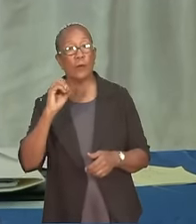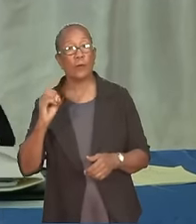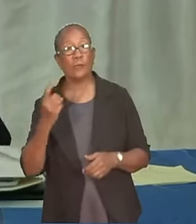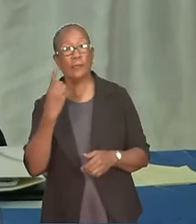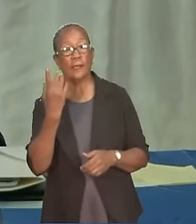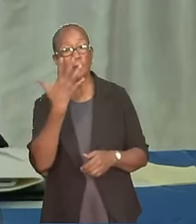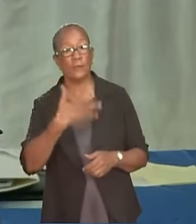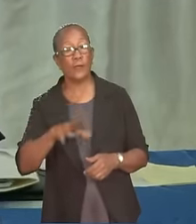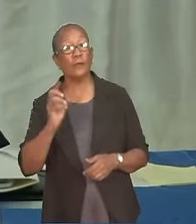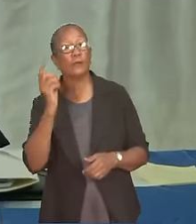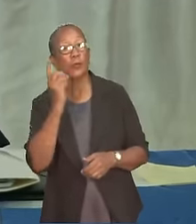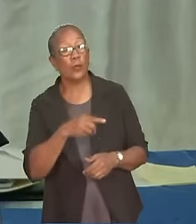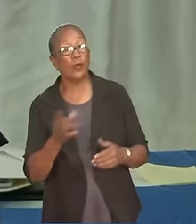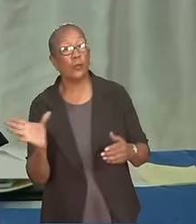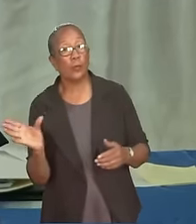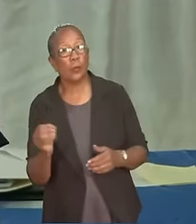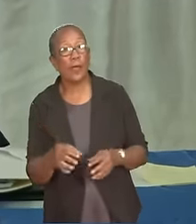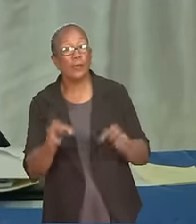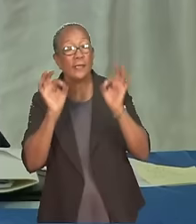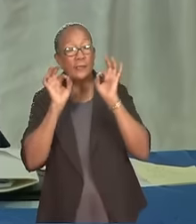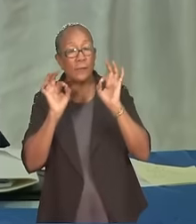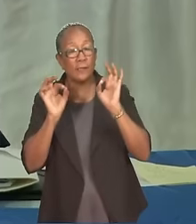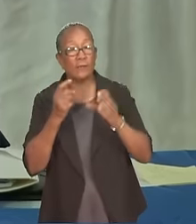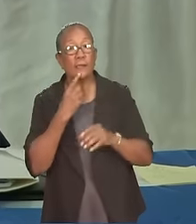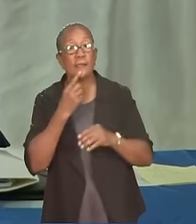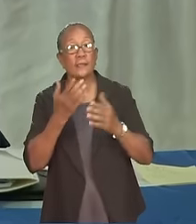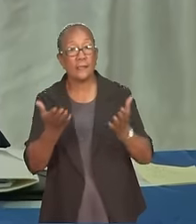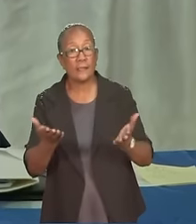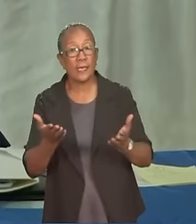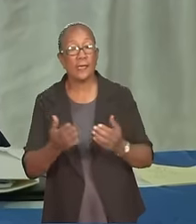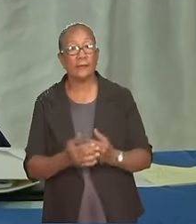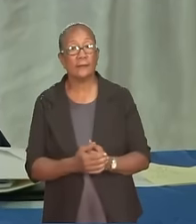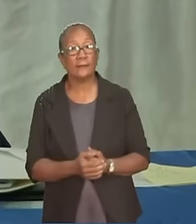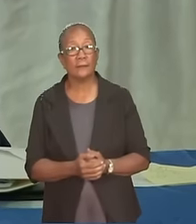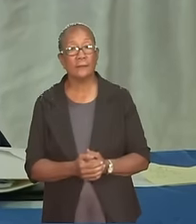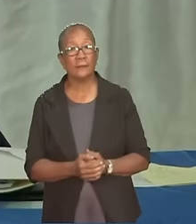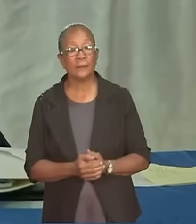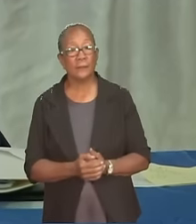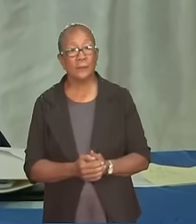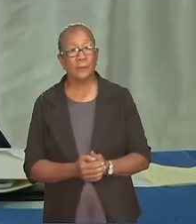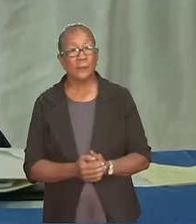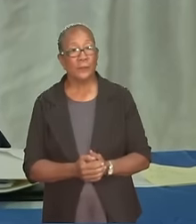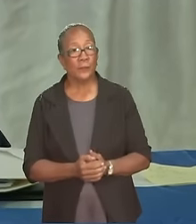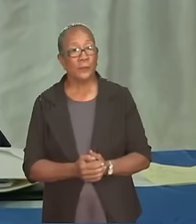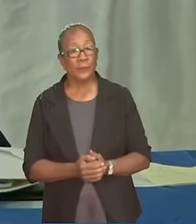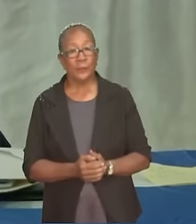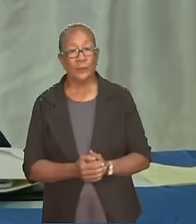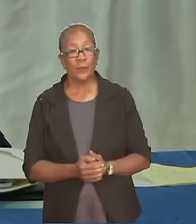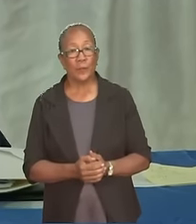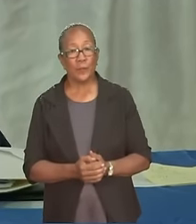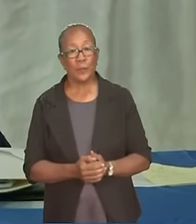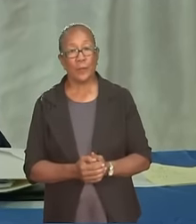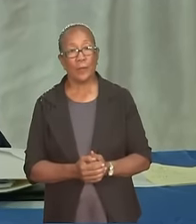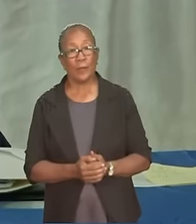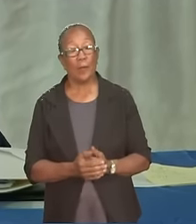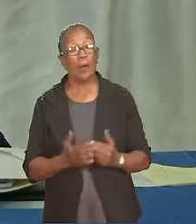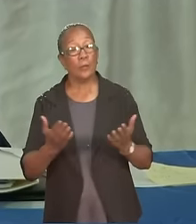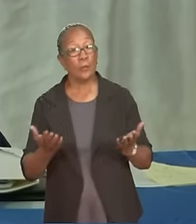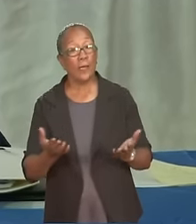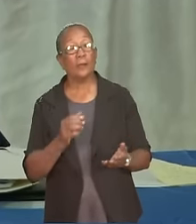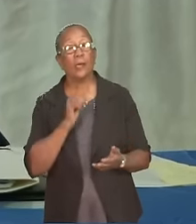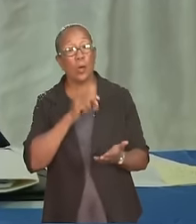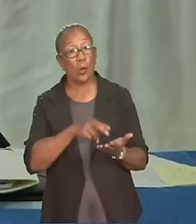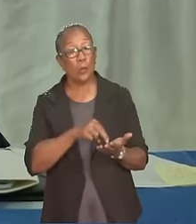551.000. Waarbij specifiek is aangegeven met alle noden waarvoor ze bestemd zijn in verband met de ontvangst. Wat op zich gebruikelijk is